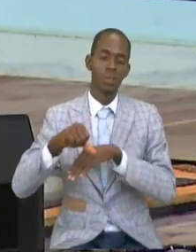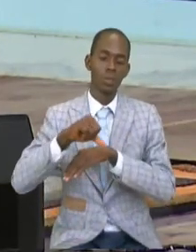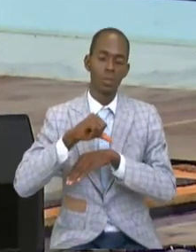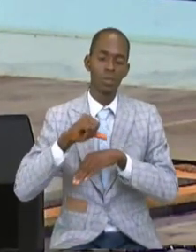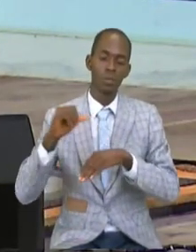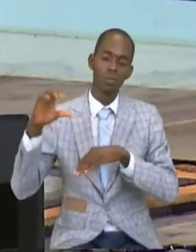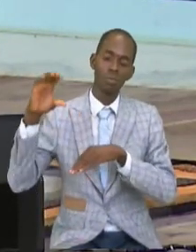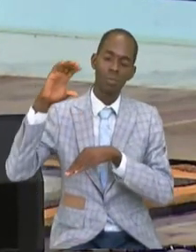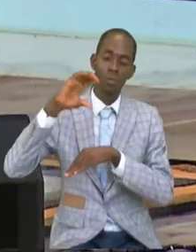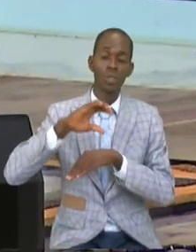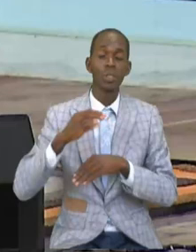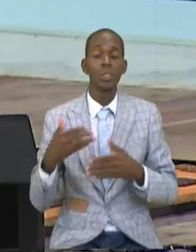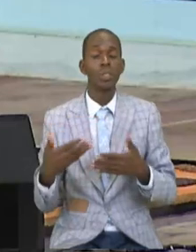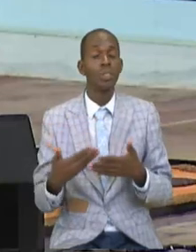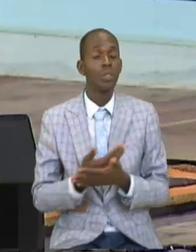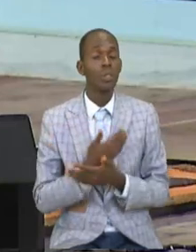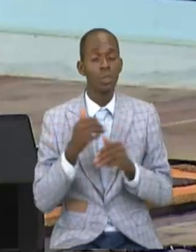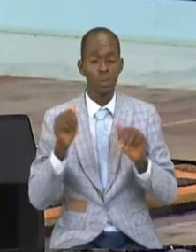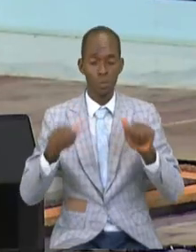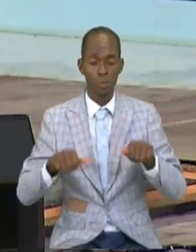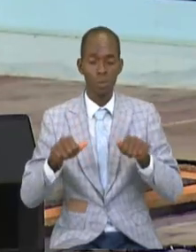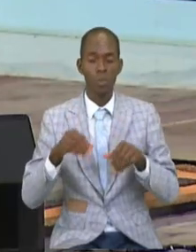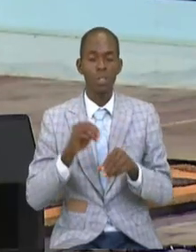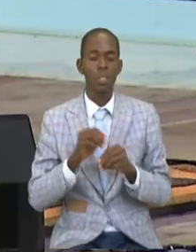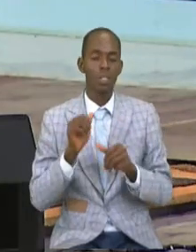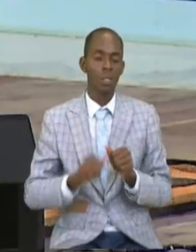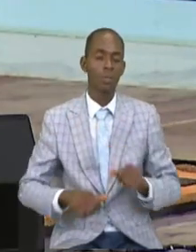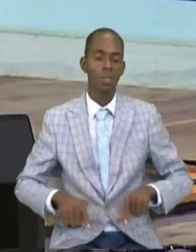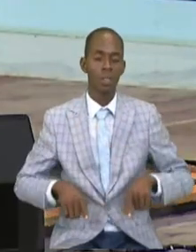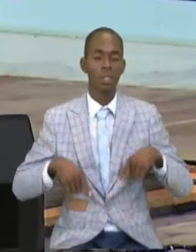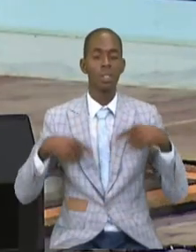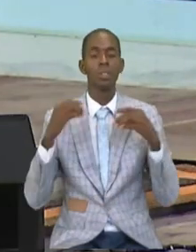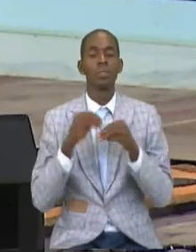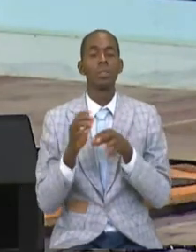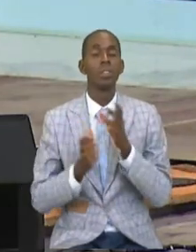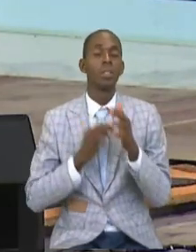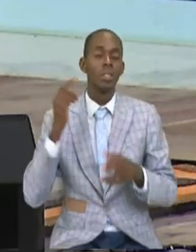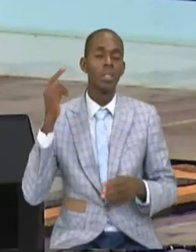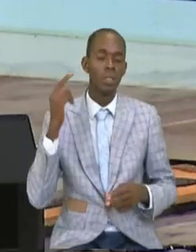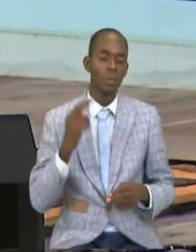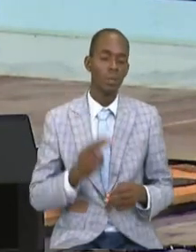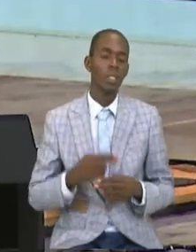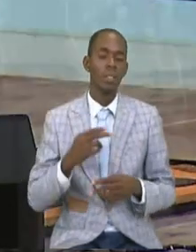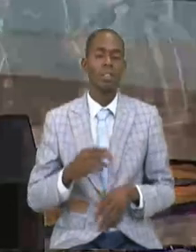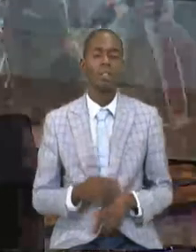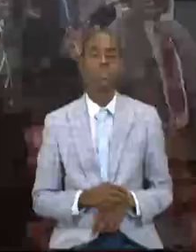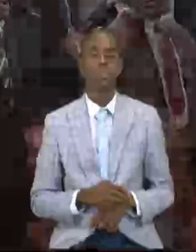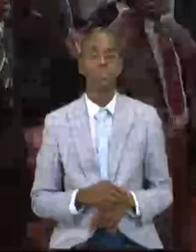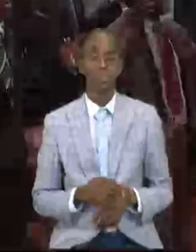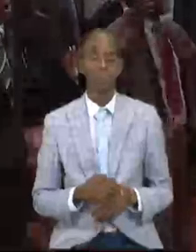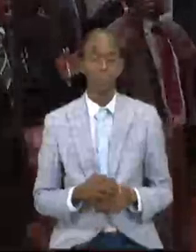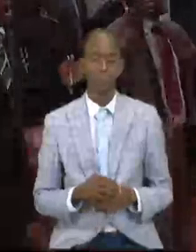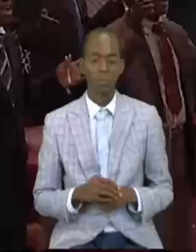onction, une nouvelle possibilité dans chaque vie, au nom de Jésus-Christ.